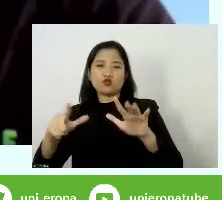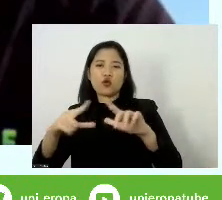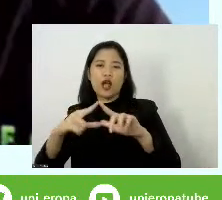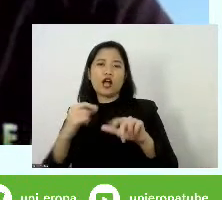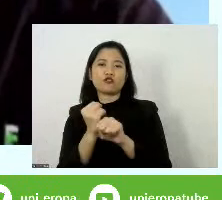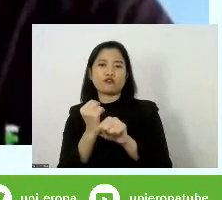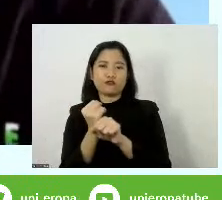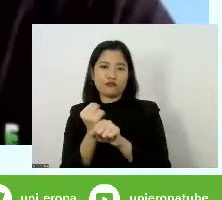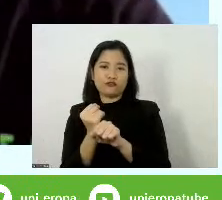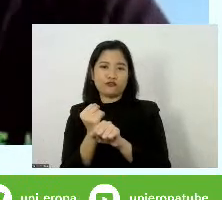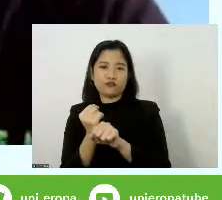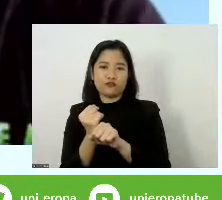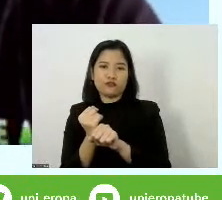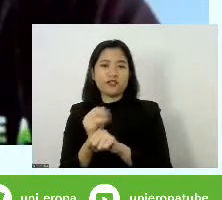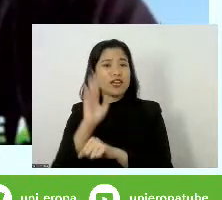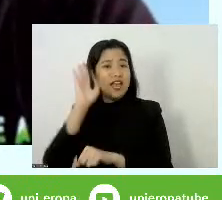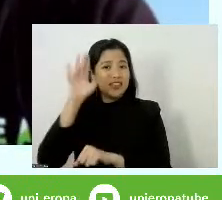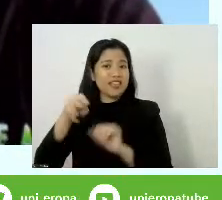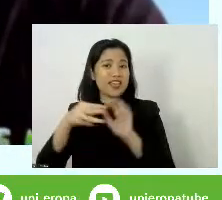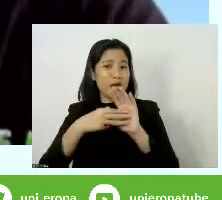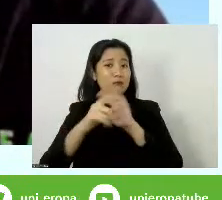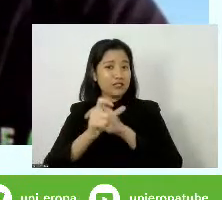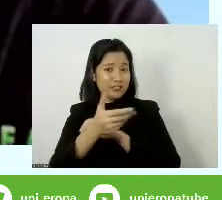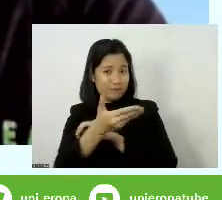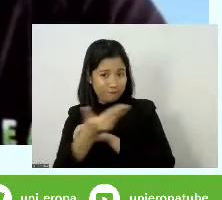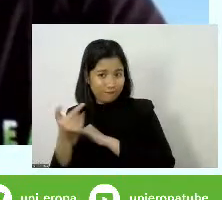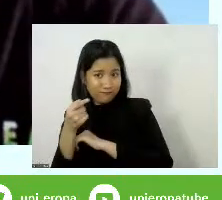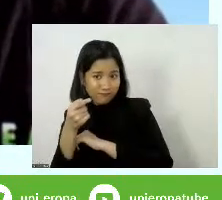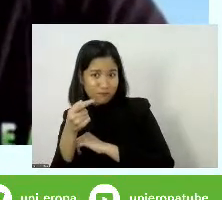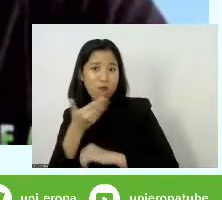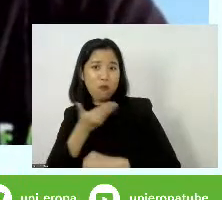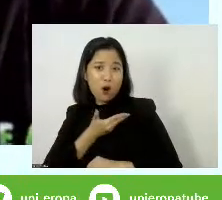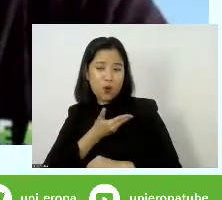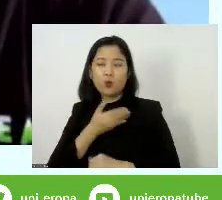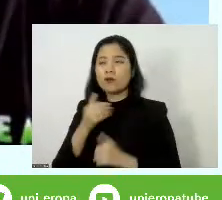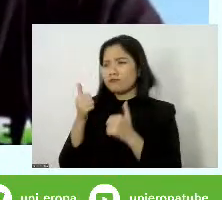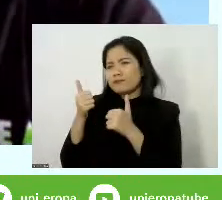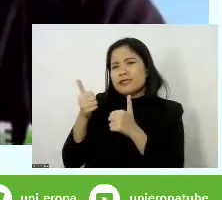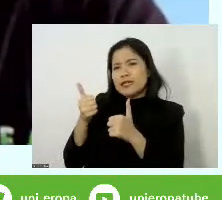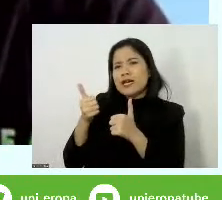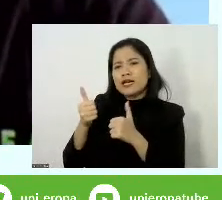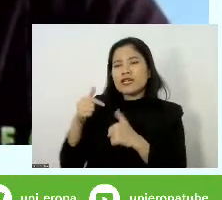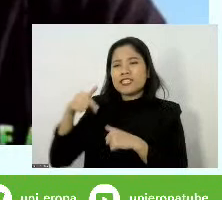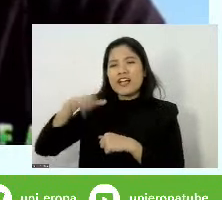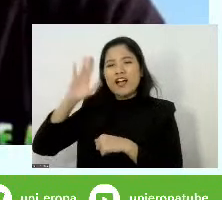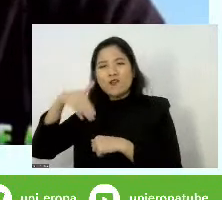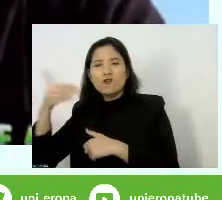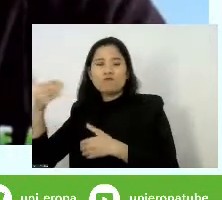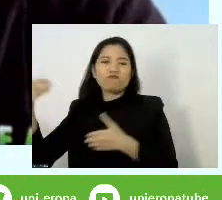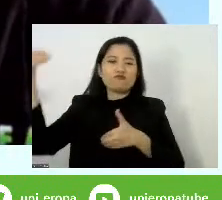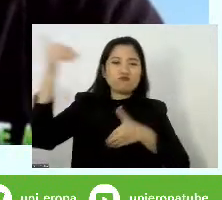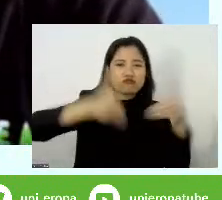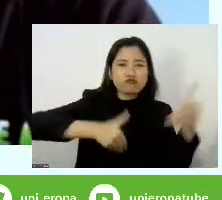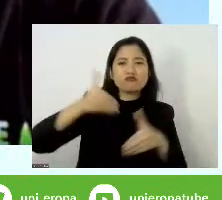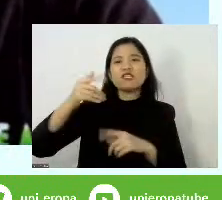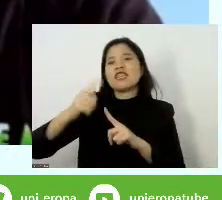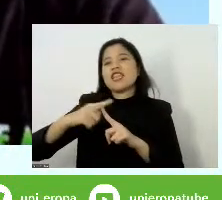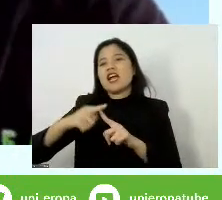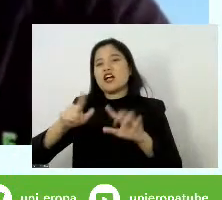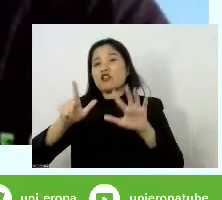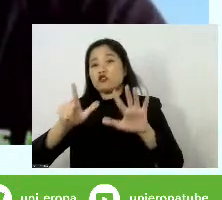baik Ente harus dari m sinyal Oh ya boleh boleh ntar habis kita bikin kita ramein 7agustus